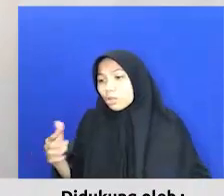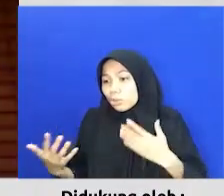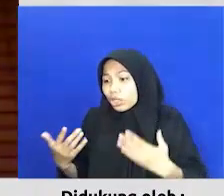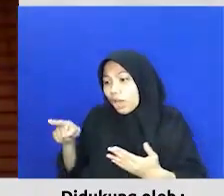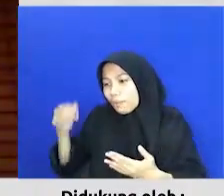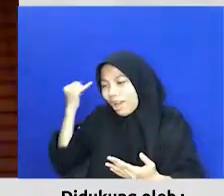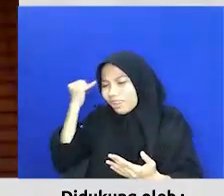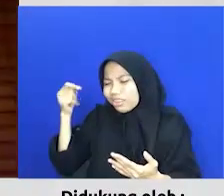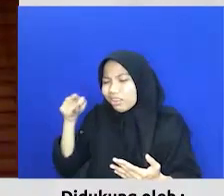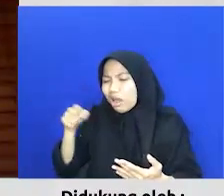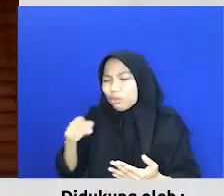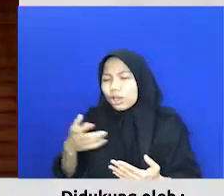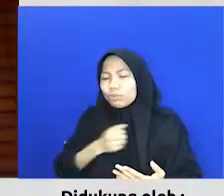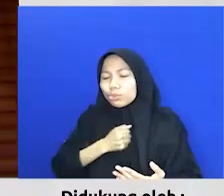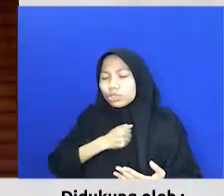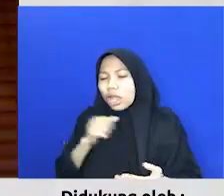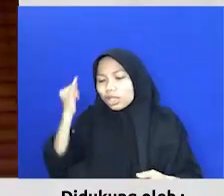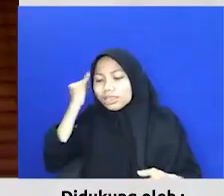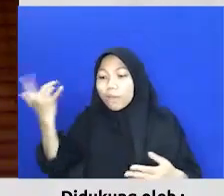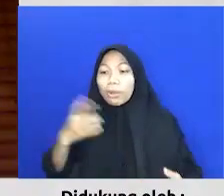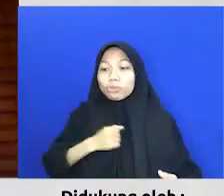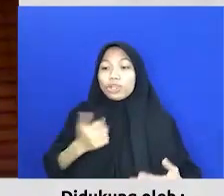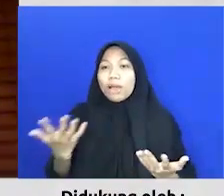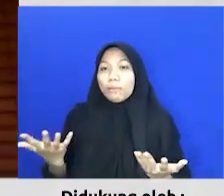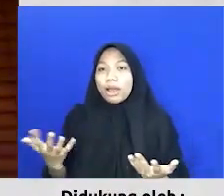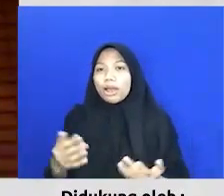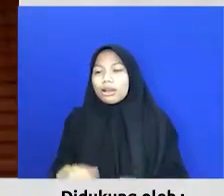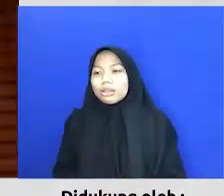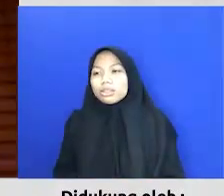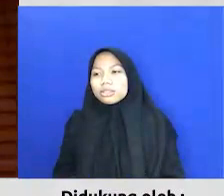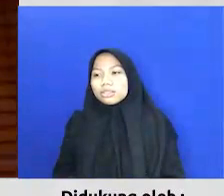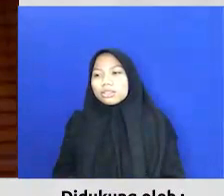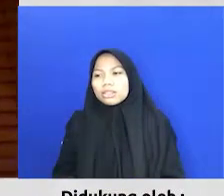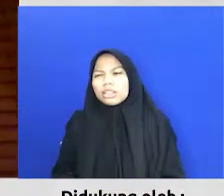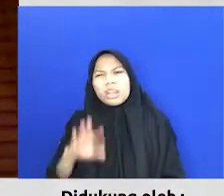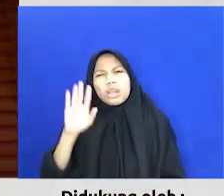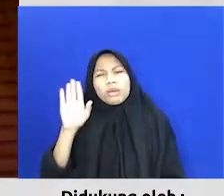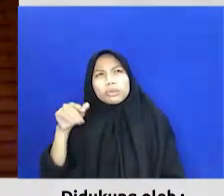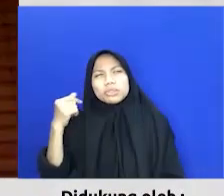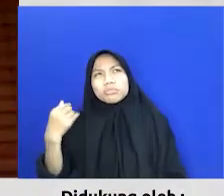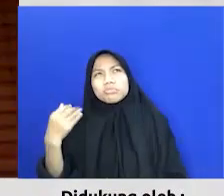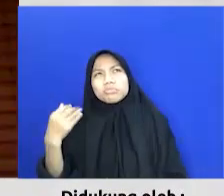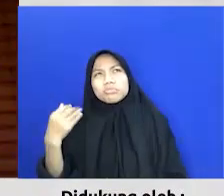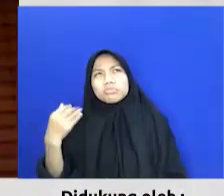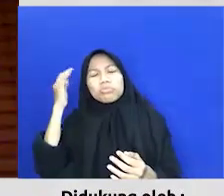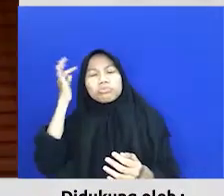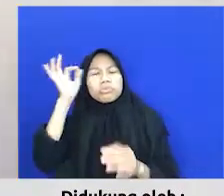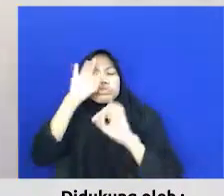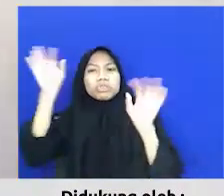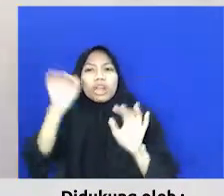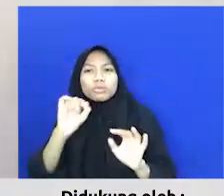gitu. Nah, belakangan ini justru setelah film-film era 50-an gitu, kita lihat kecenderungan untuk menjadi verbal